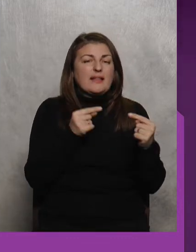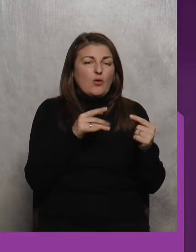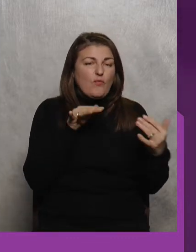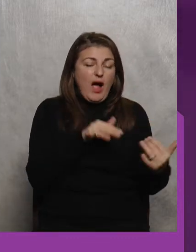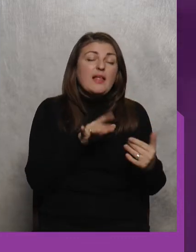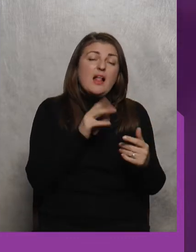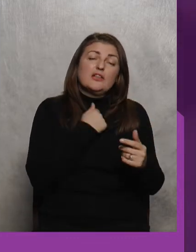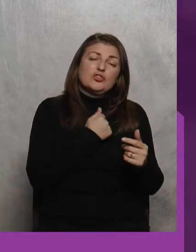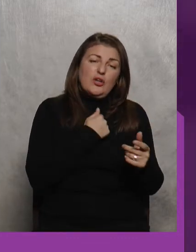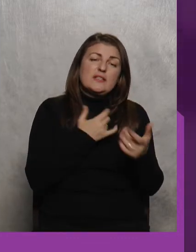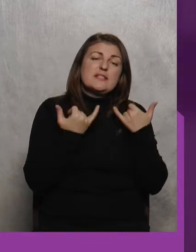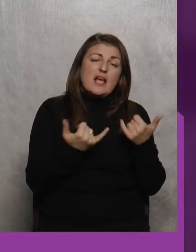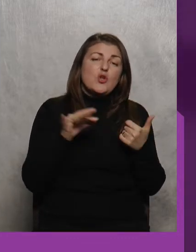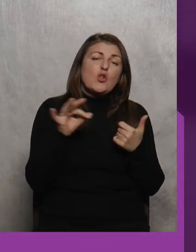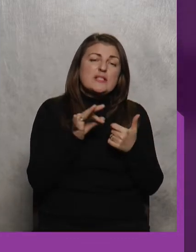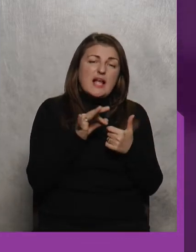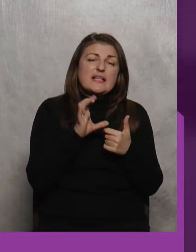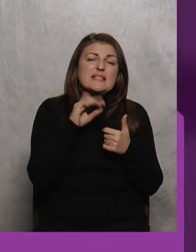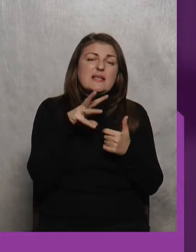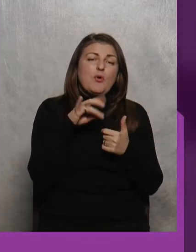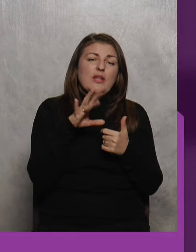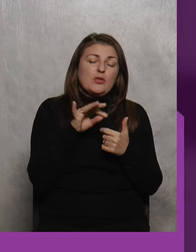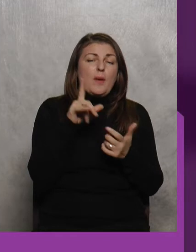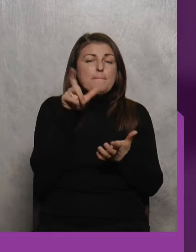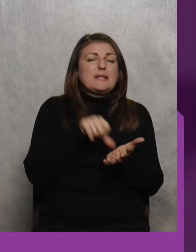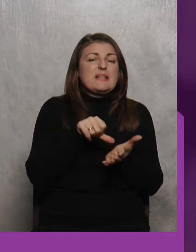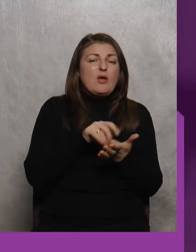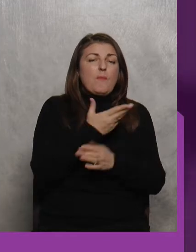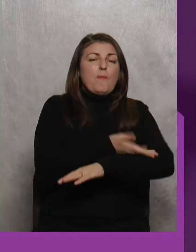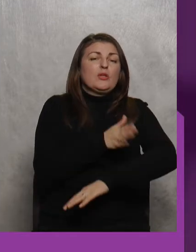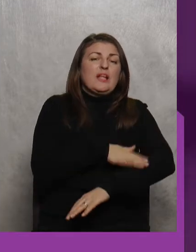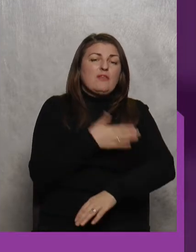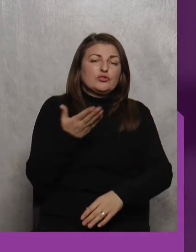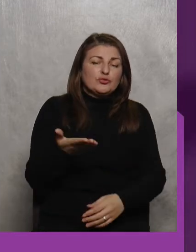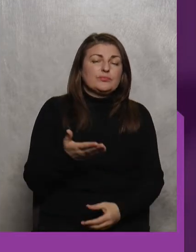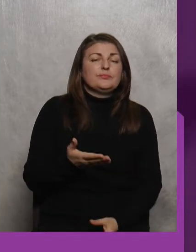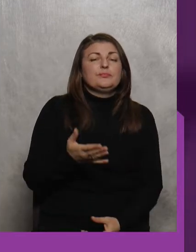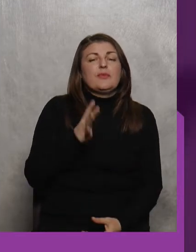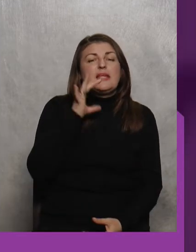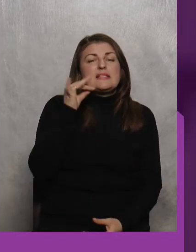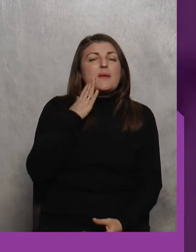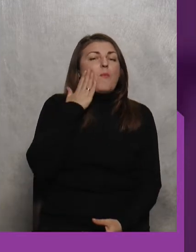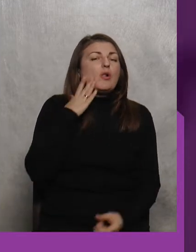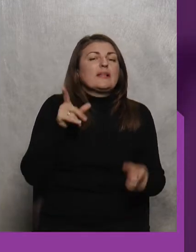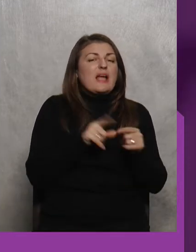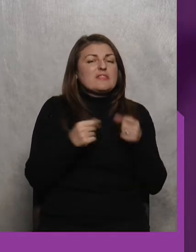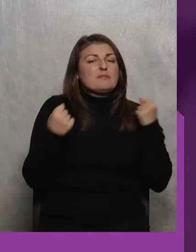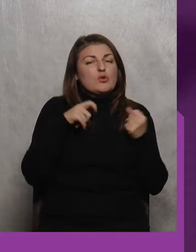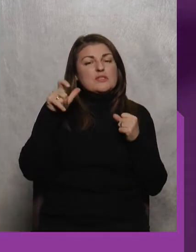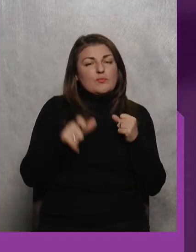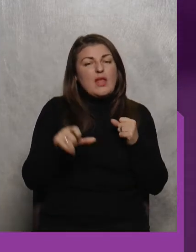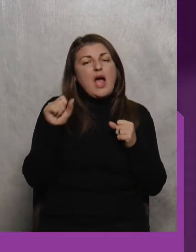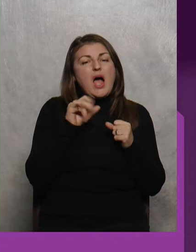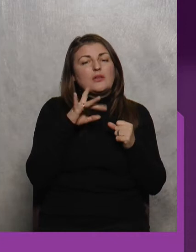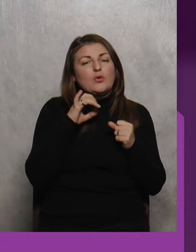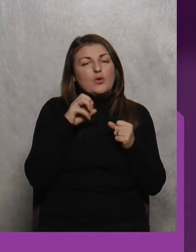на жаль, зараз Олександр Симоненко, представник Полтавщини, з молдавським спортсменом